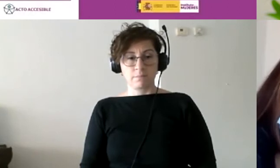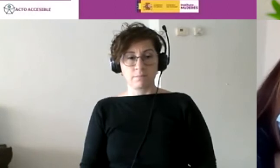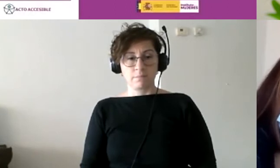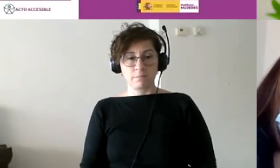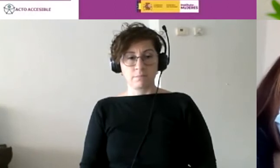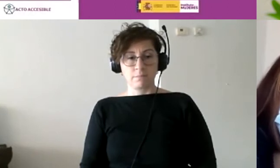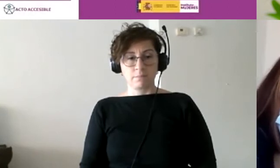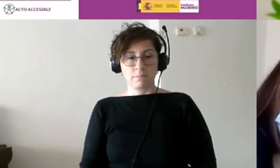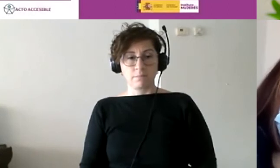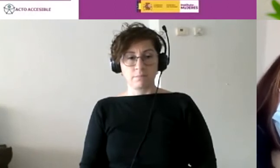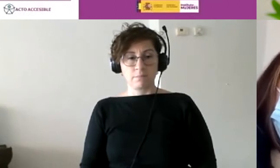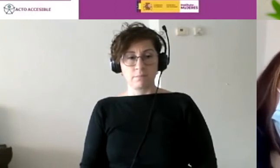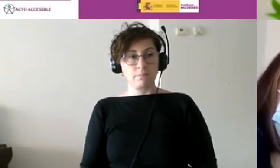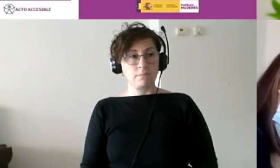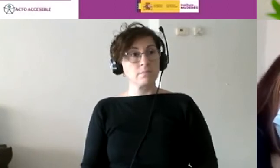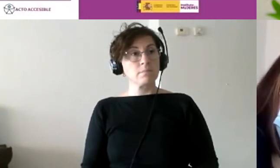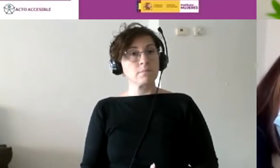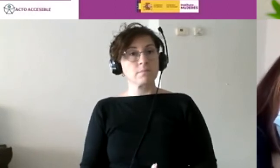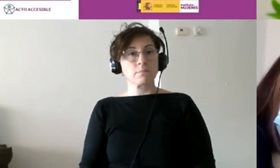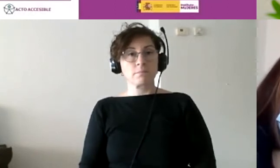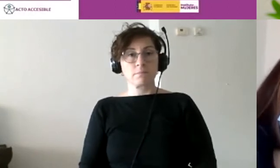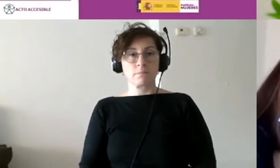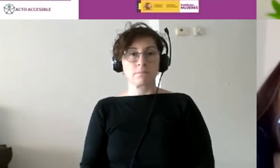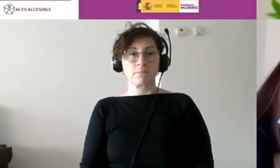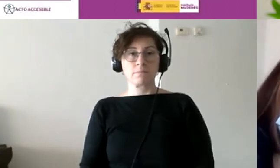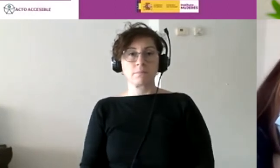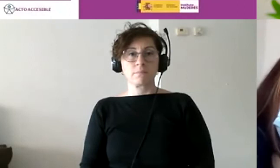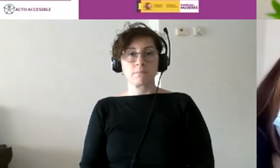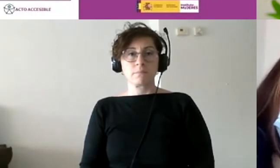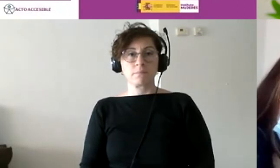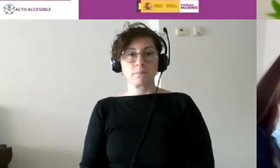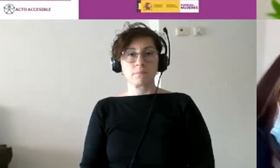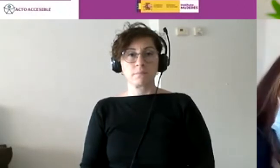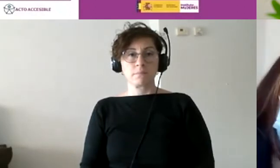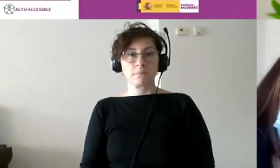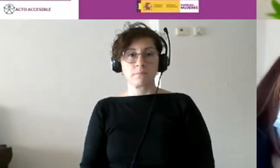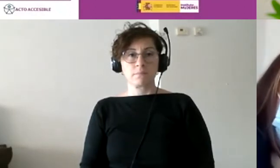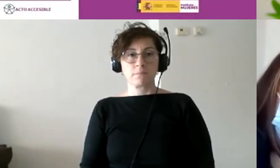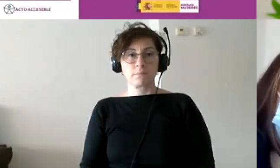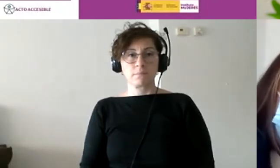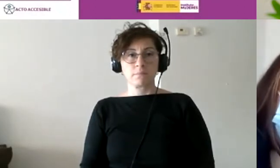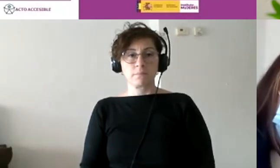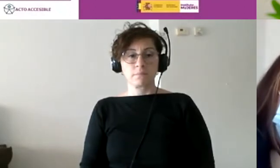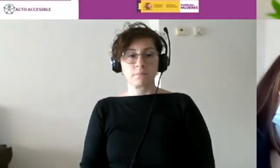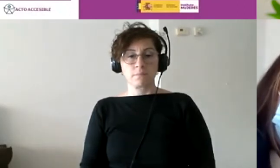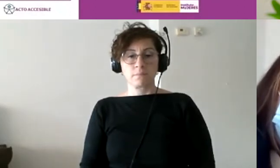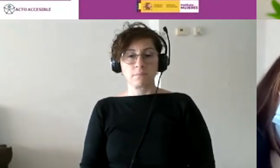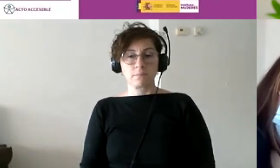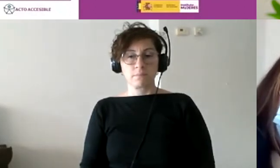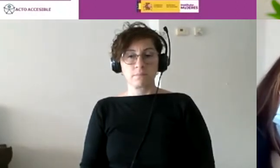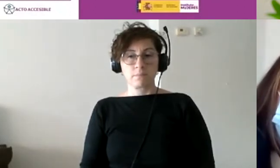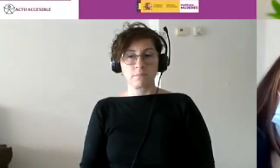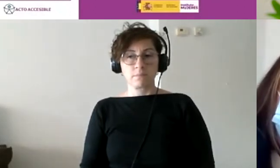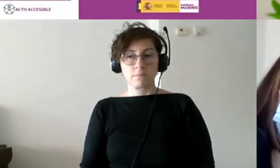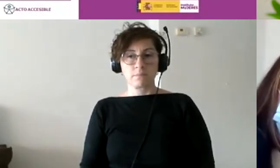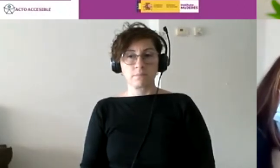зовсім ніякої гігієни зробити для себе. And it's quite difficult situation for women who now in